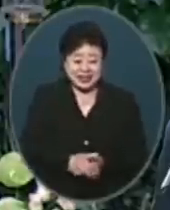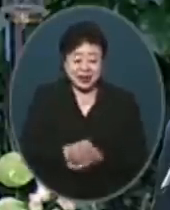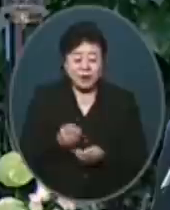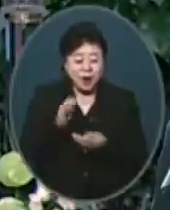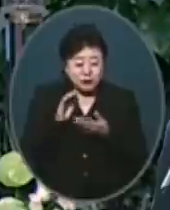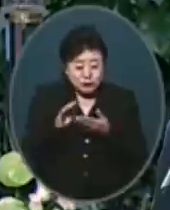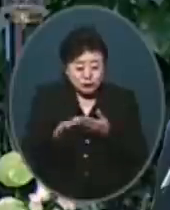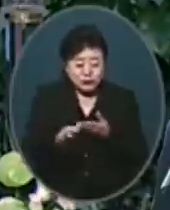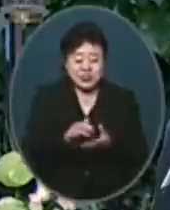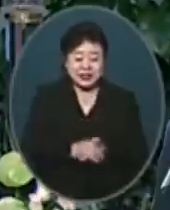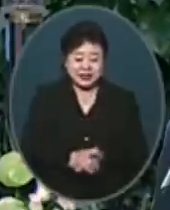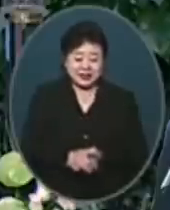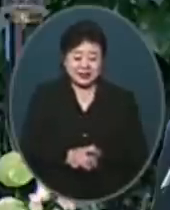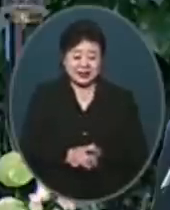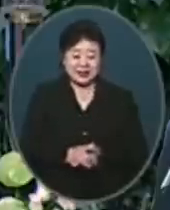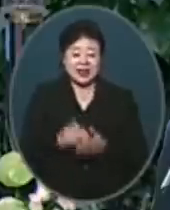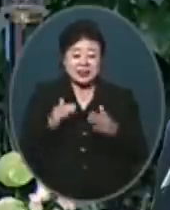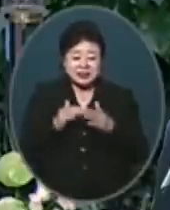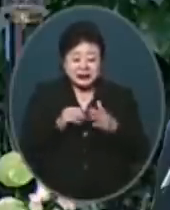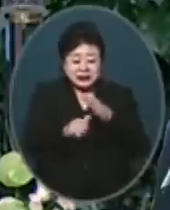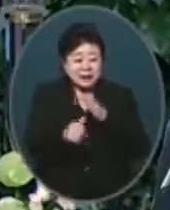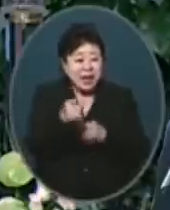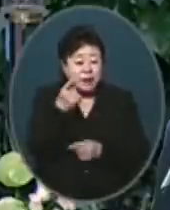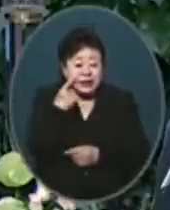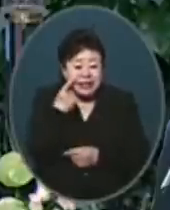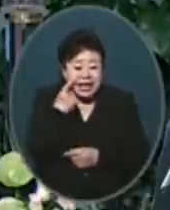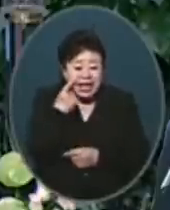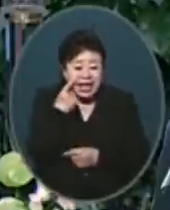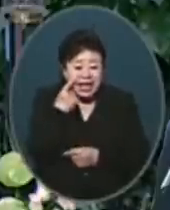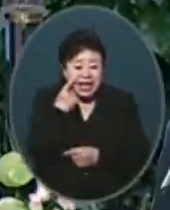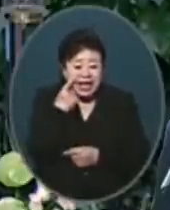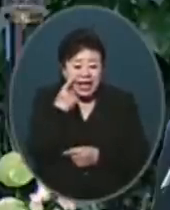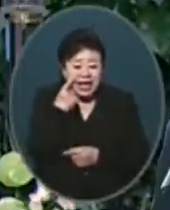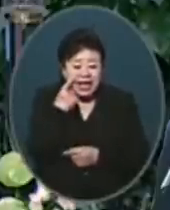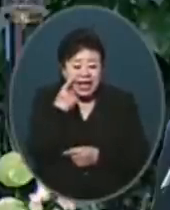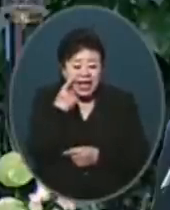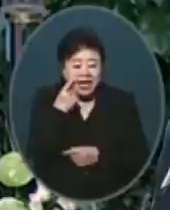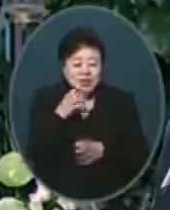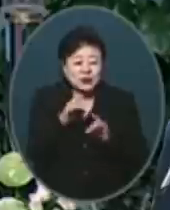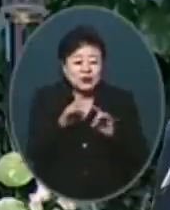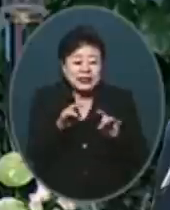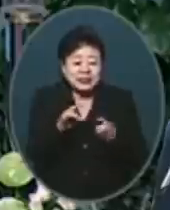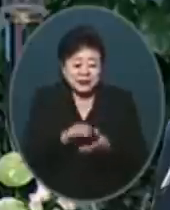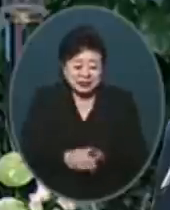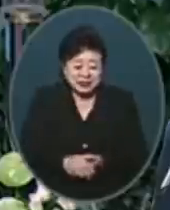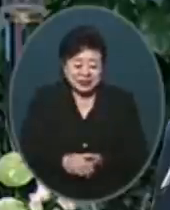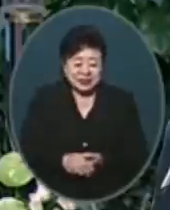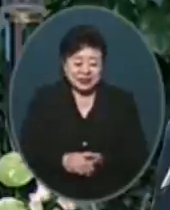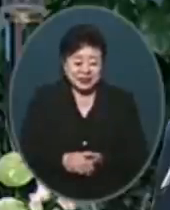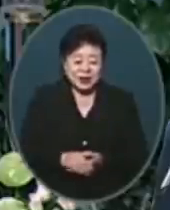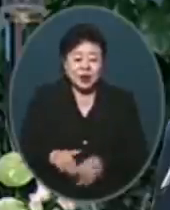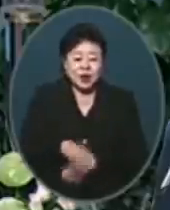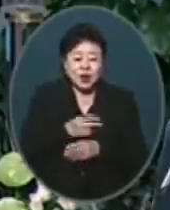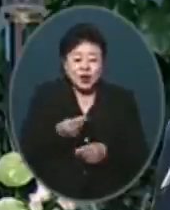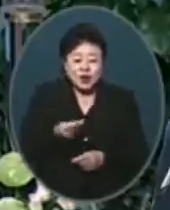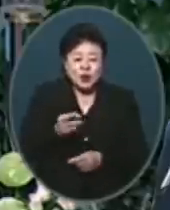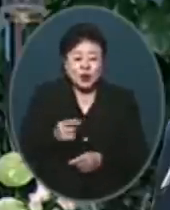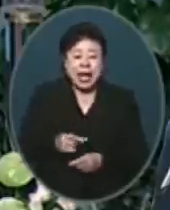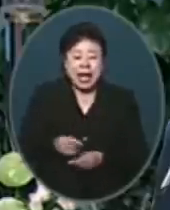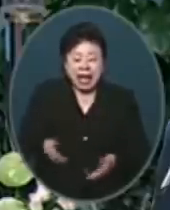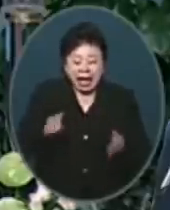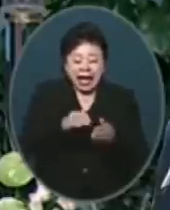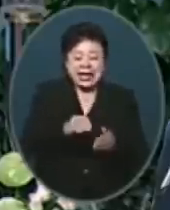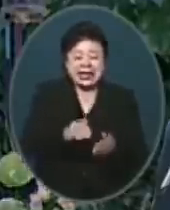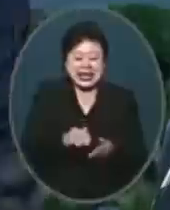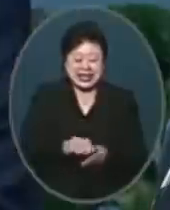그런데 얼마 후 그 집에 신방을 갔더니 그 선교사들이 전부 요강을 들고